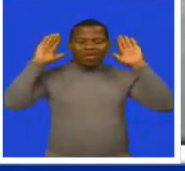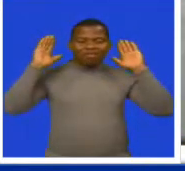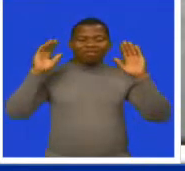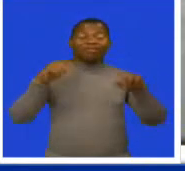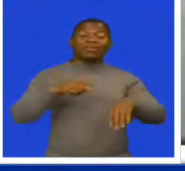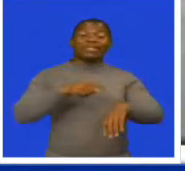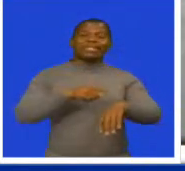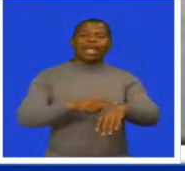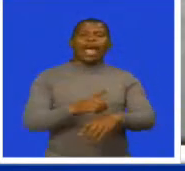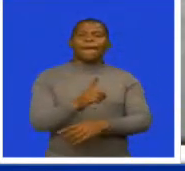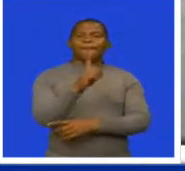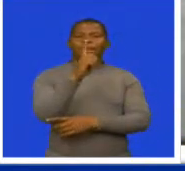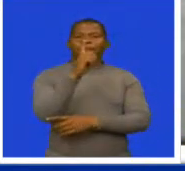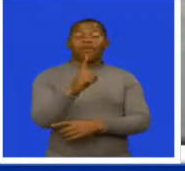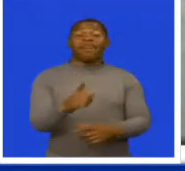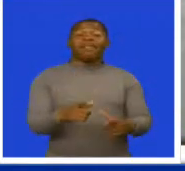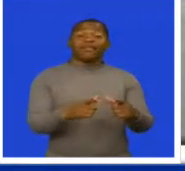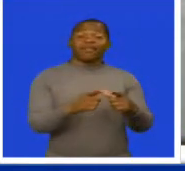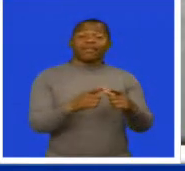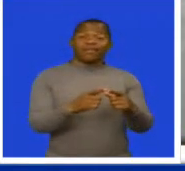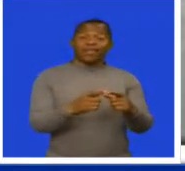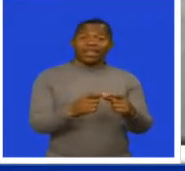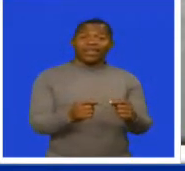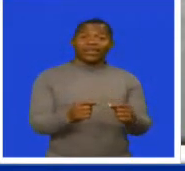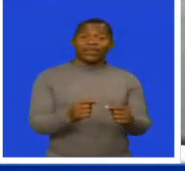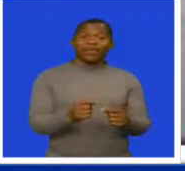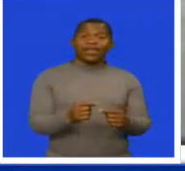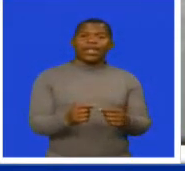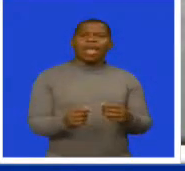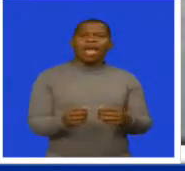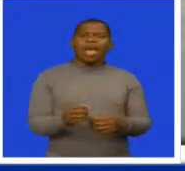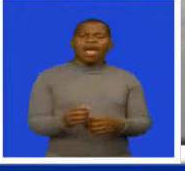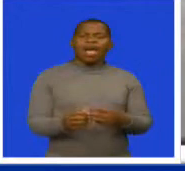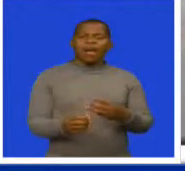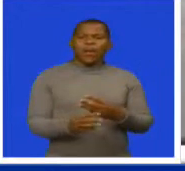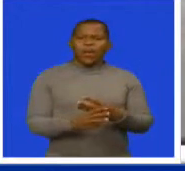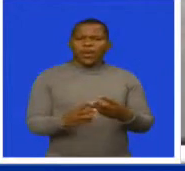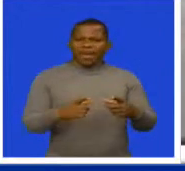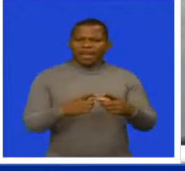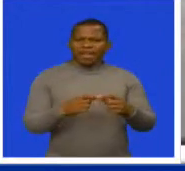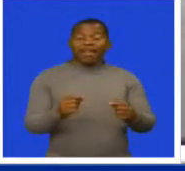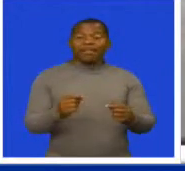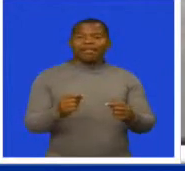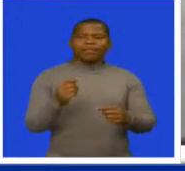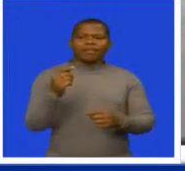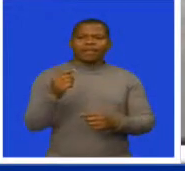Siyathemba sinifokote kakhulu ukuhlalisana nathi, sinifisela impela sonivele emnanzi nale phephile, nisale kahle.